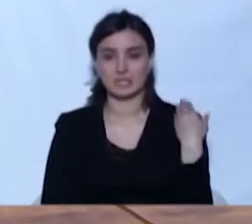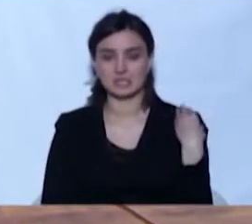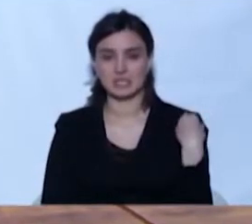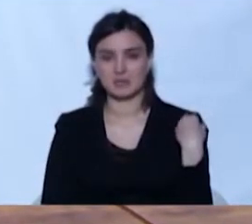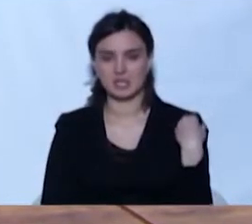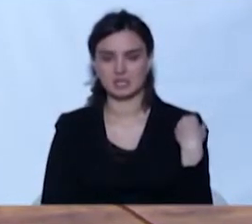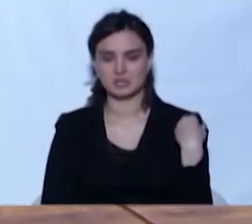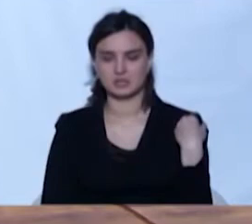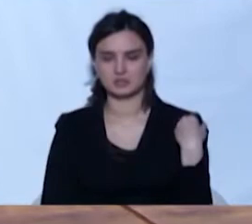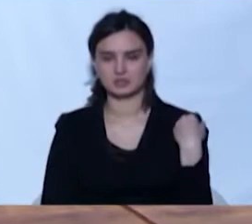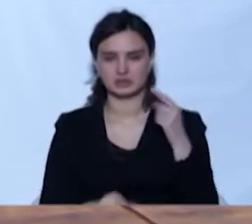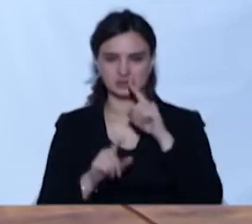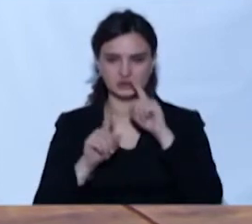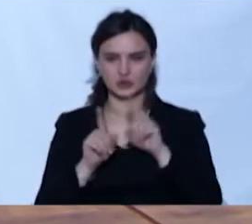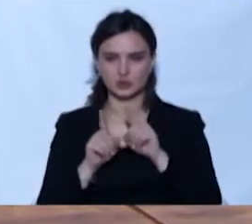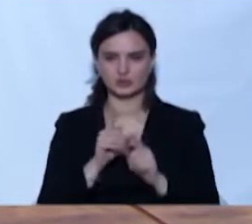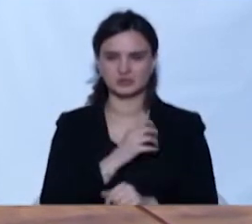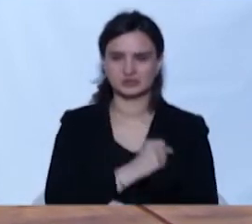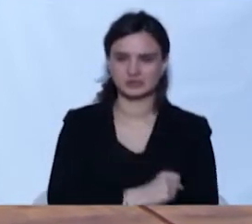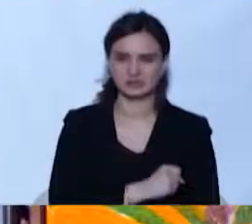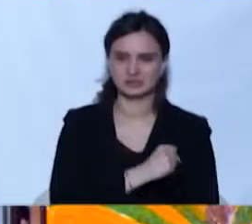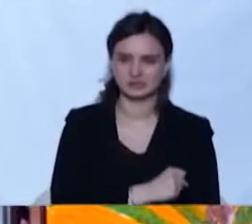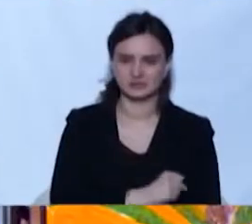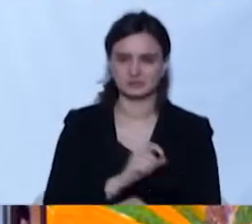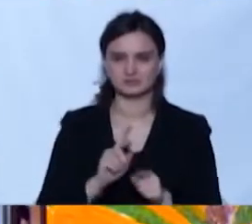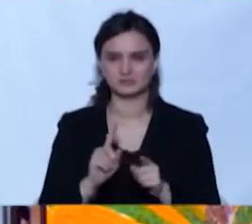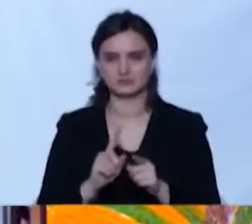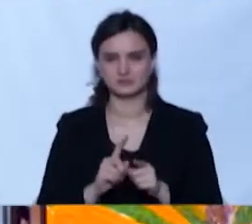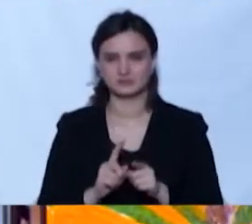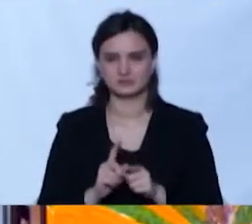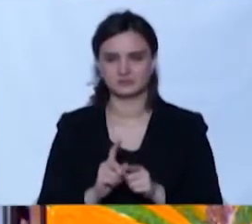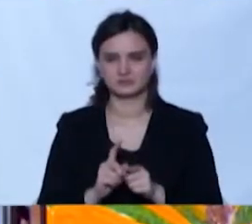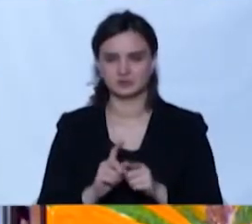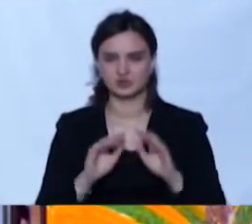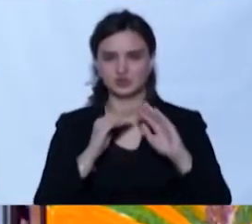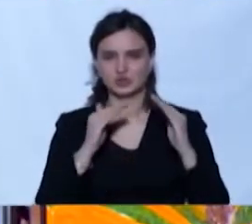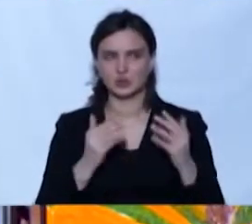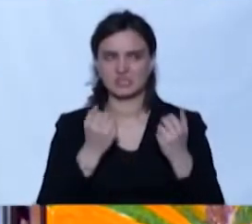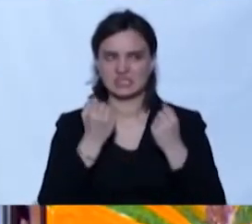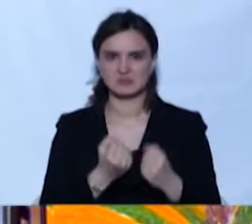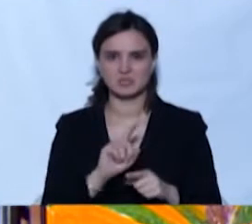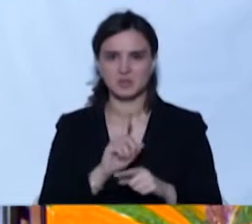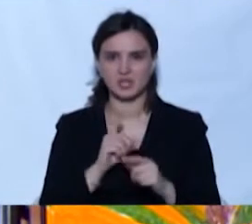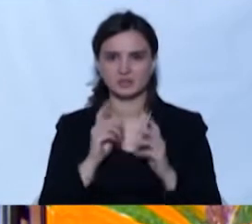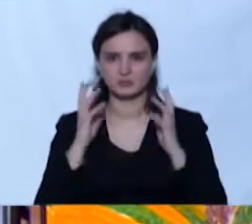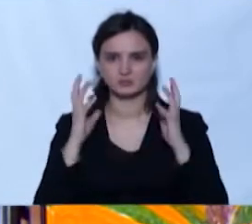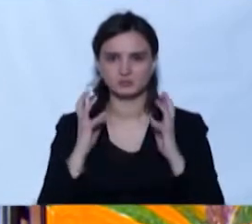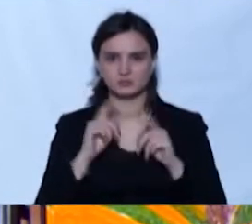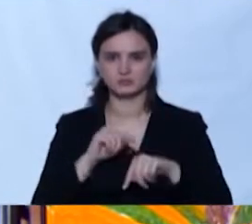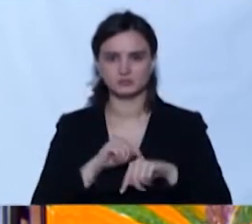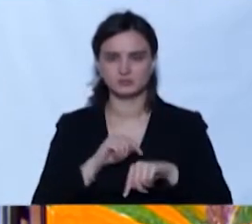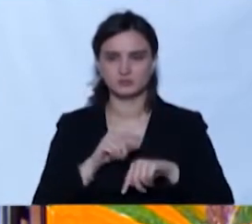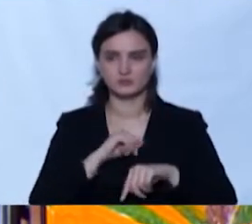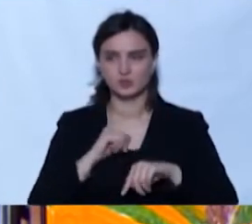თითქოს დაკაჩავს აი ამ პინაკოთეკის მასიური შენობის სიმძიმე. Და მას ვერაწონას წორებს